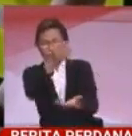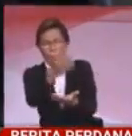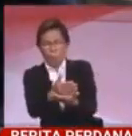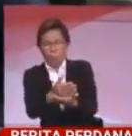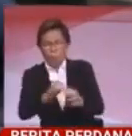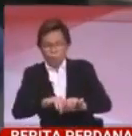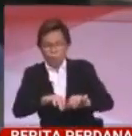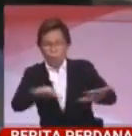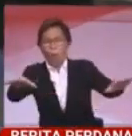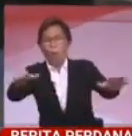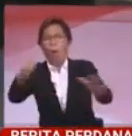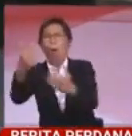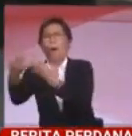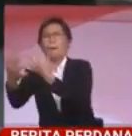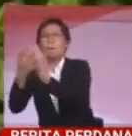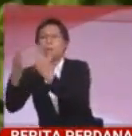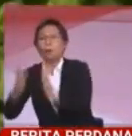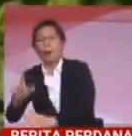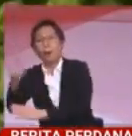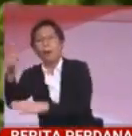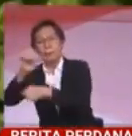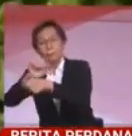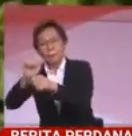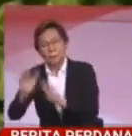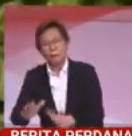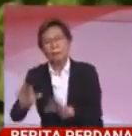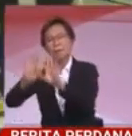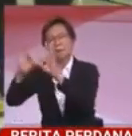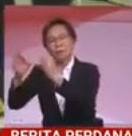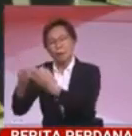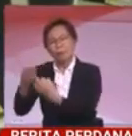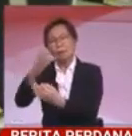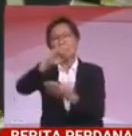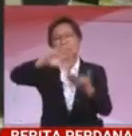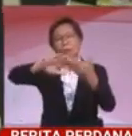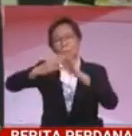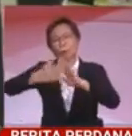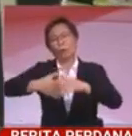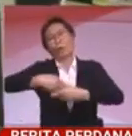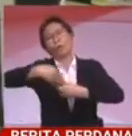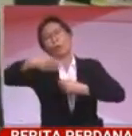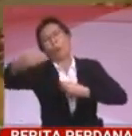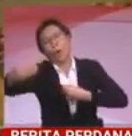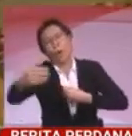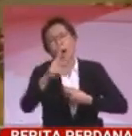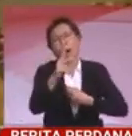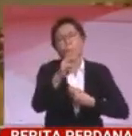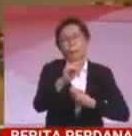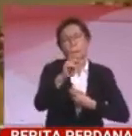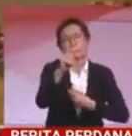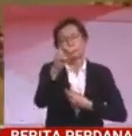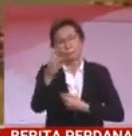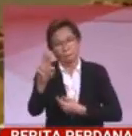penularan kepada bantuan lain kaki tangan ahli keluarga cute community diluar kental